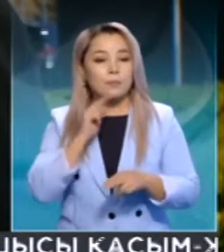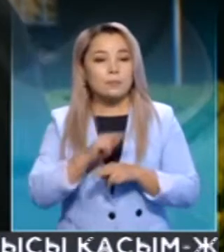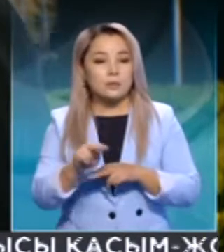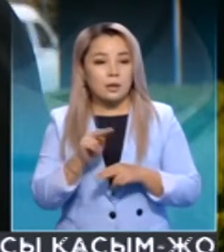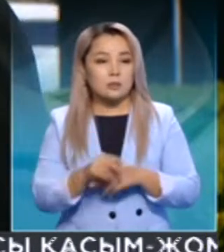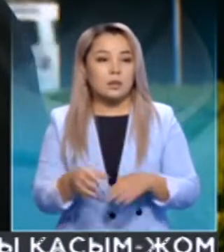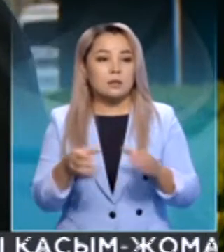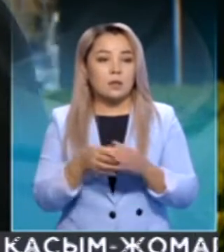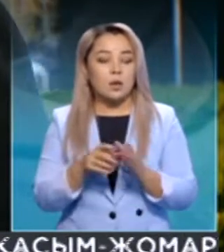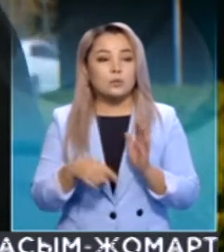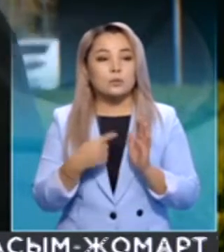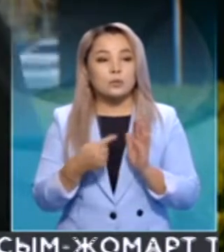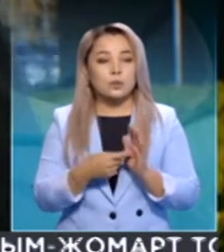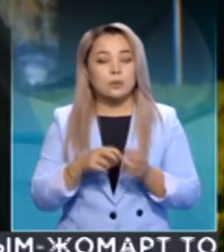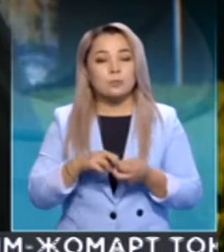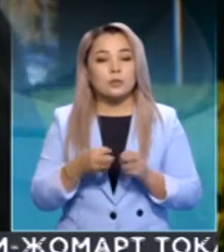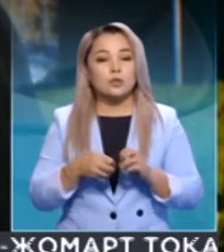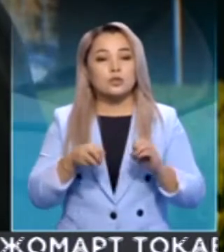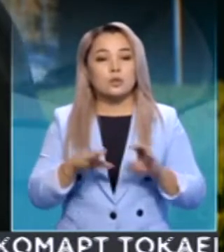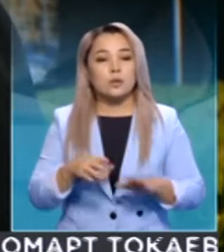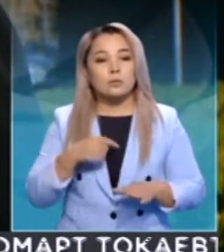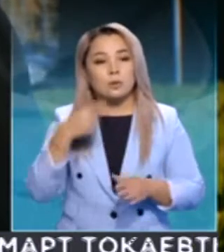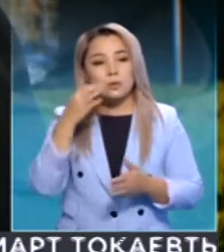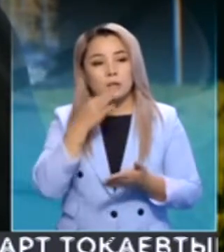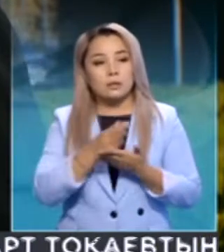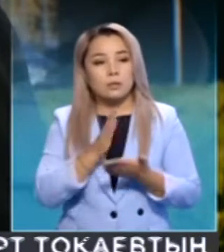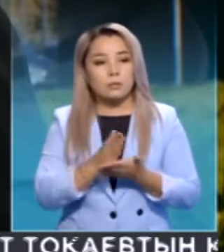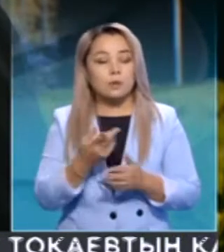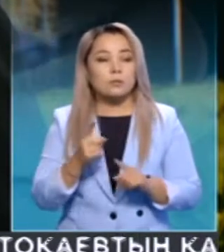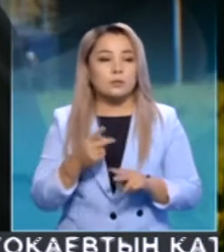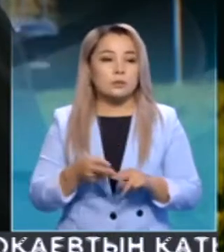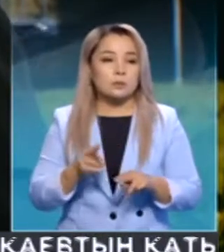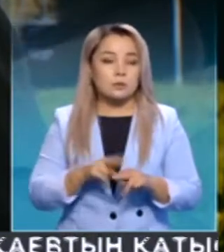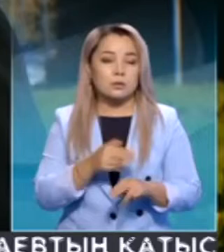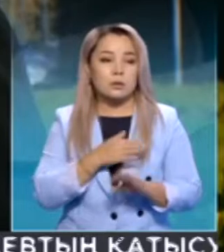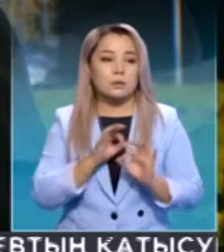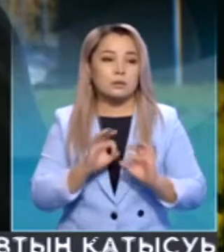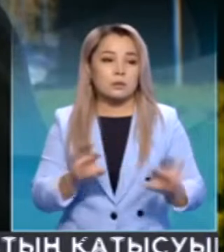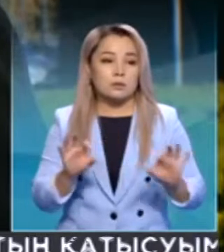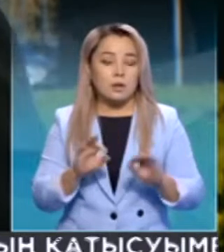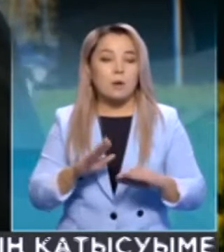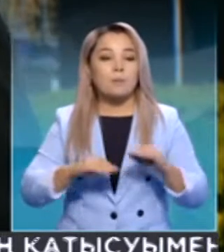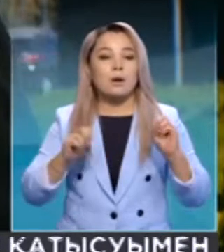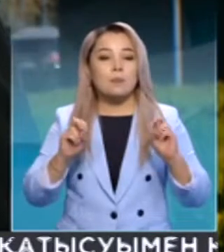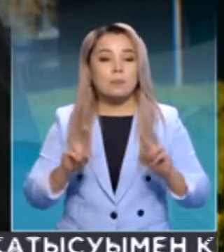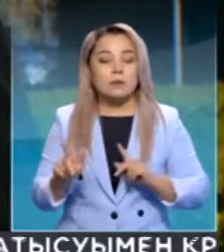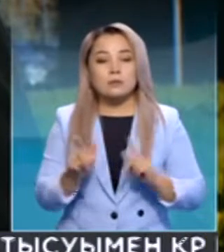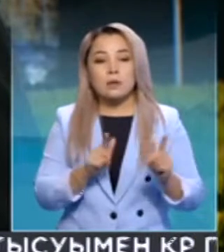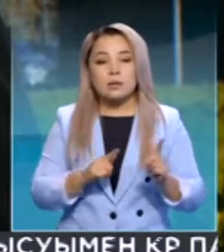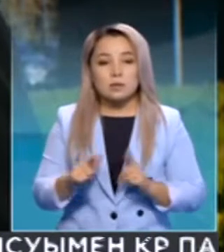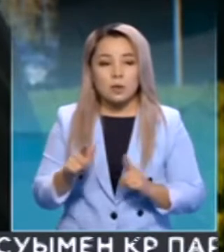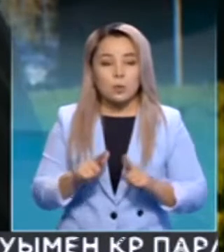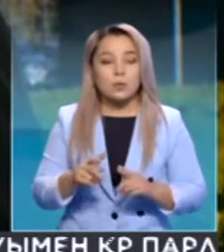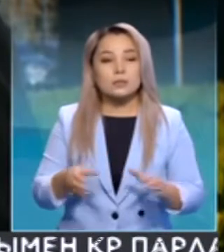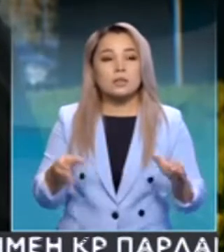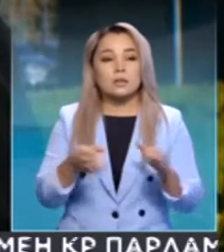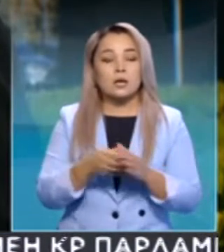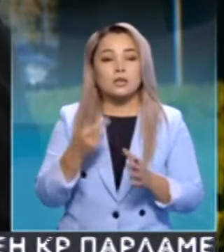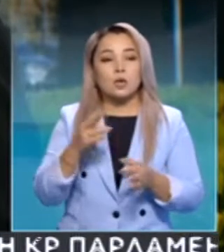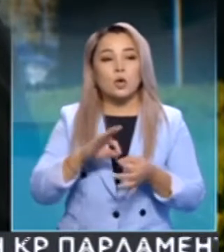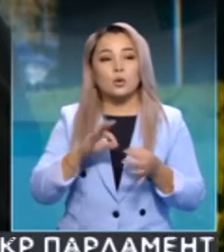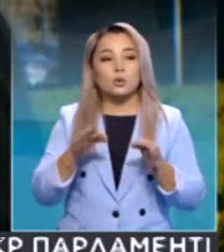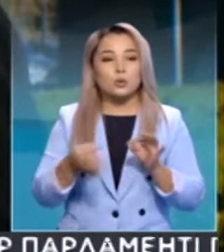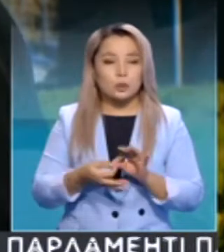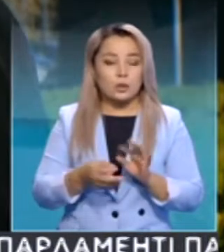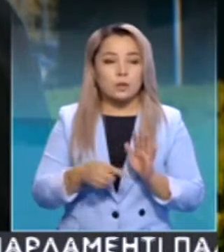саласындағы мәселені шешеді деп. Неге десеңіз, мына маман дайындау саласында екі күрделі